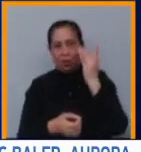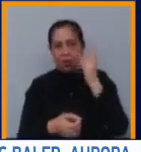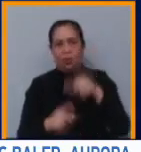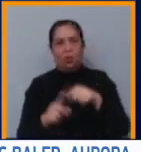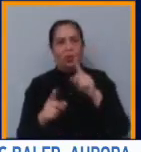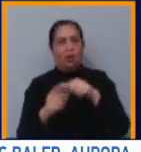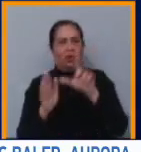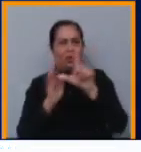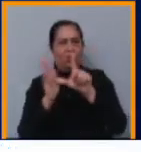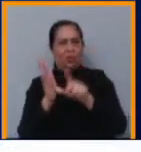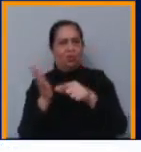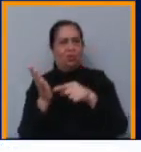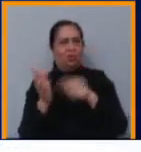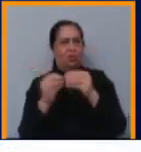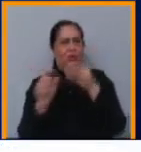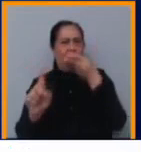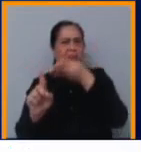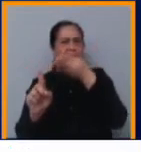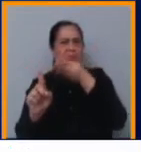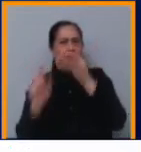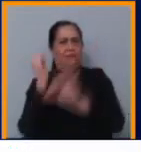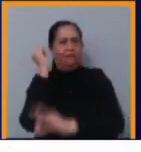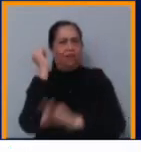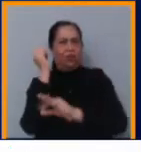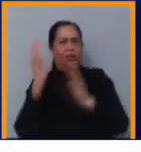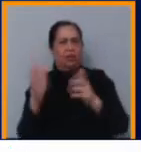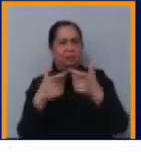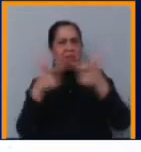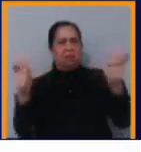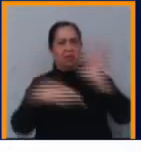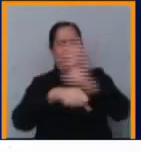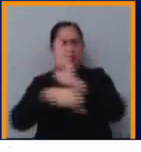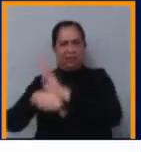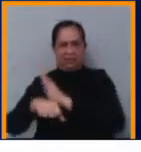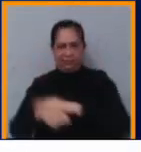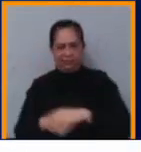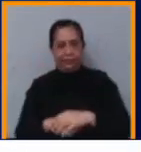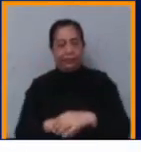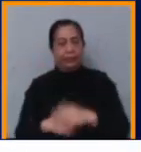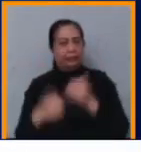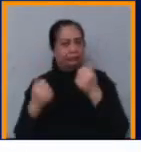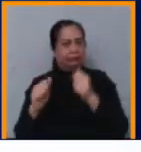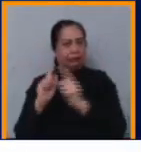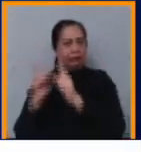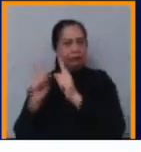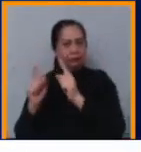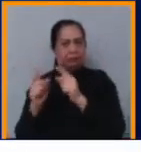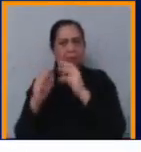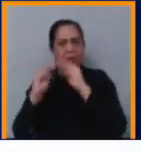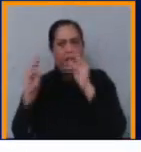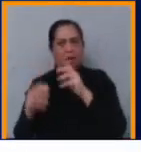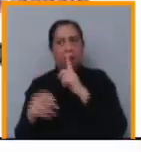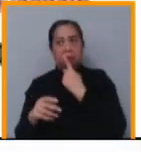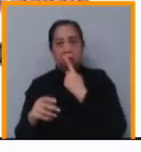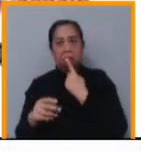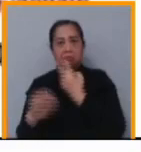mas pabor sa mga banyaga at malalaking negosyo. Sinisikap pa namin makuha ang Malacanang kaugnay ng mga banat ni